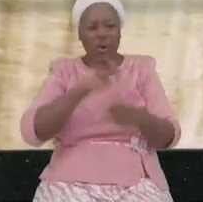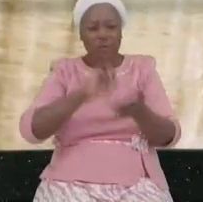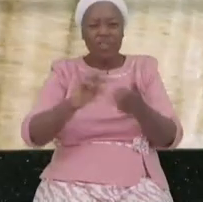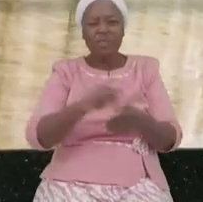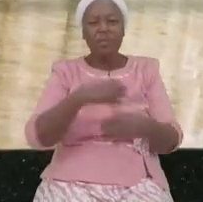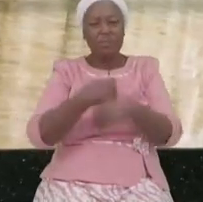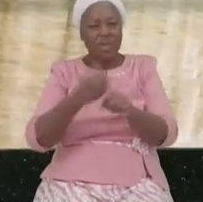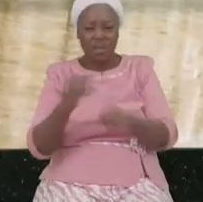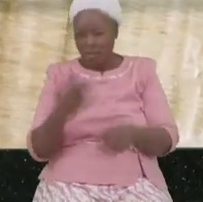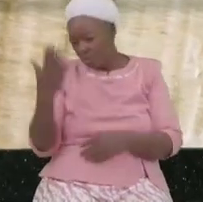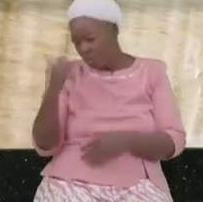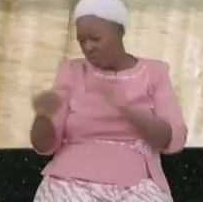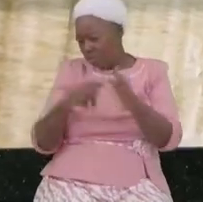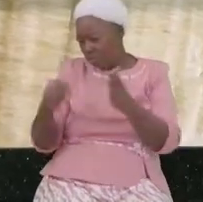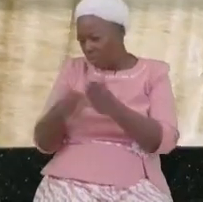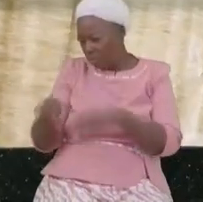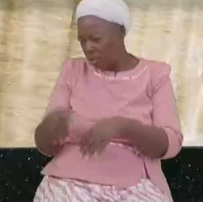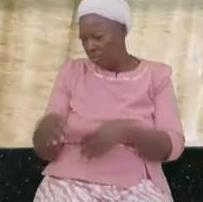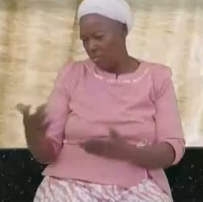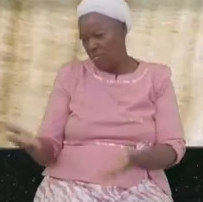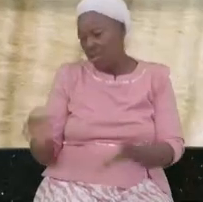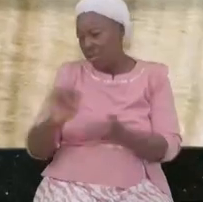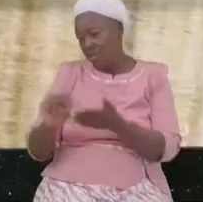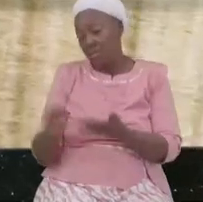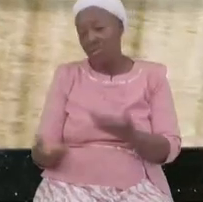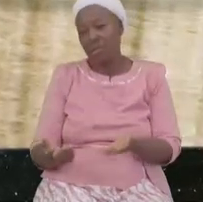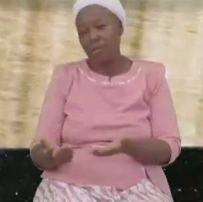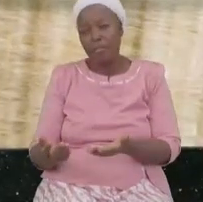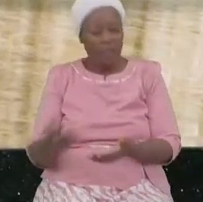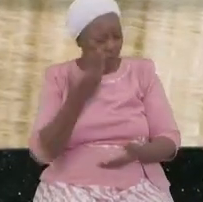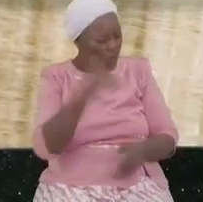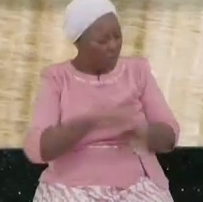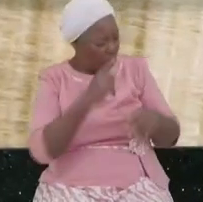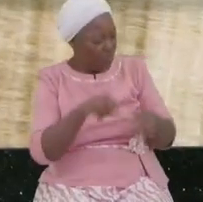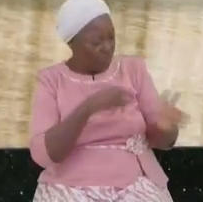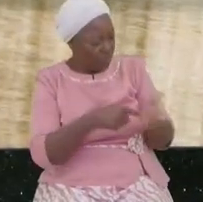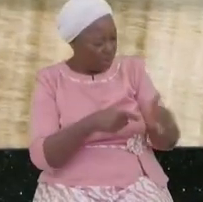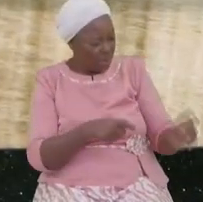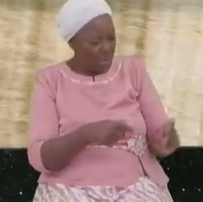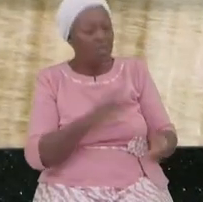Pourquoi tu as fait ça? Oh, excuse. Pourquoi n'as pas tu fait ceci? Excuse.